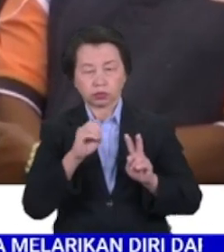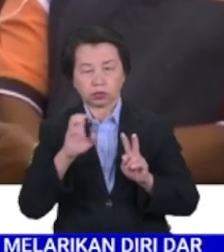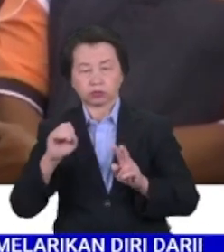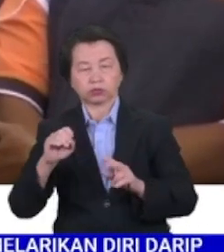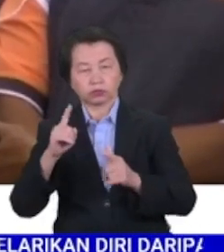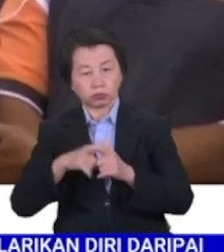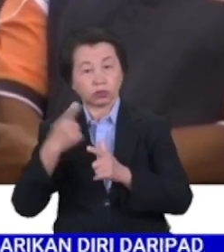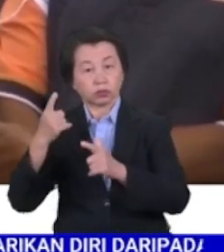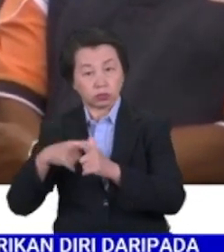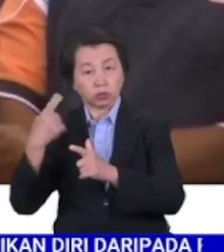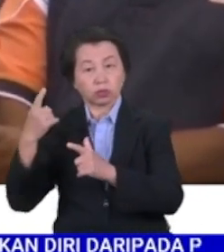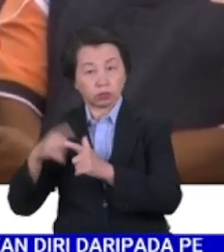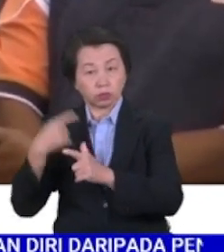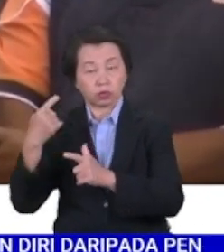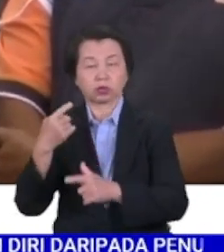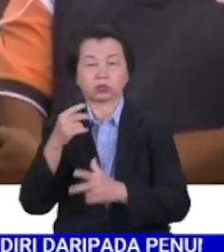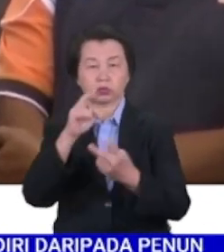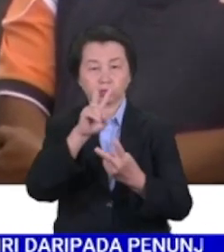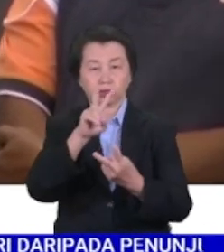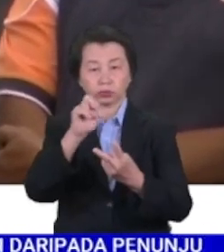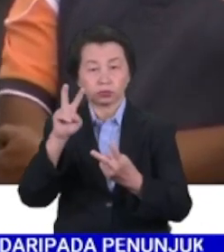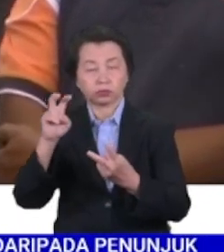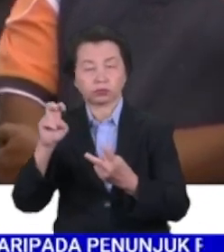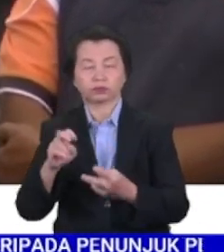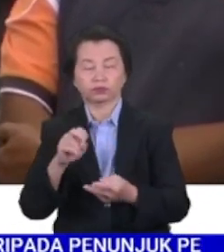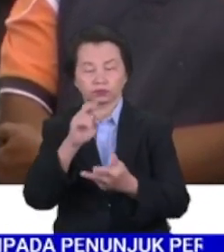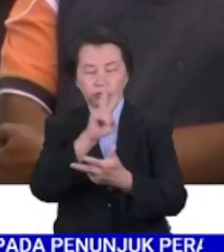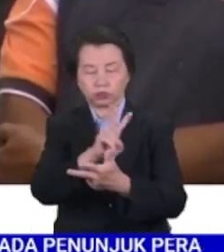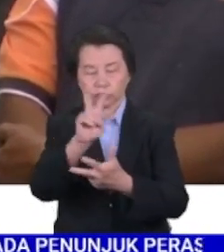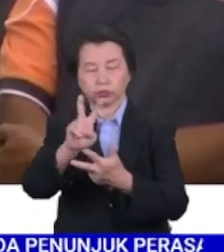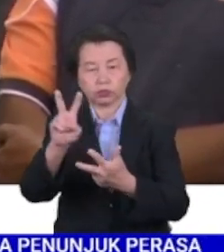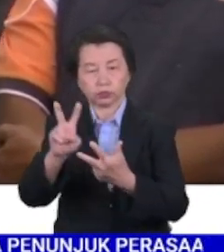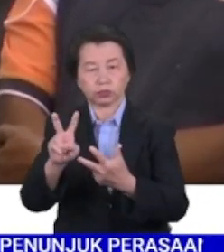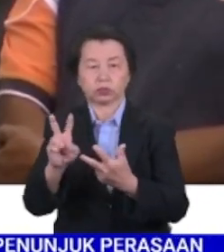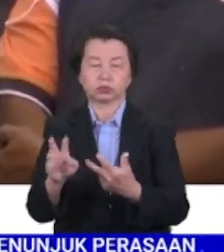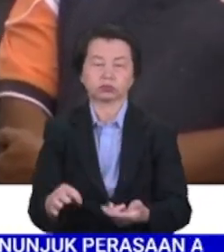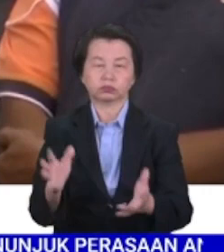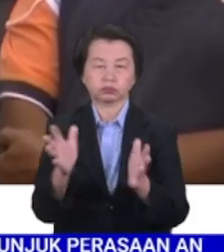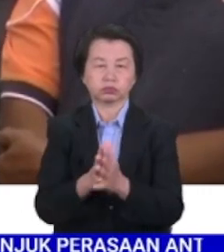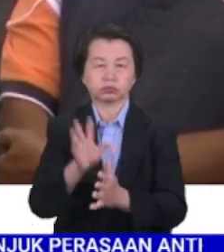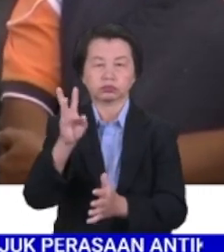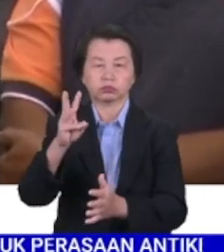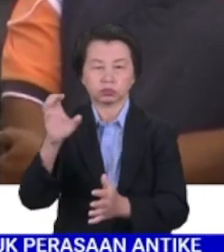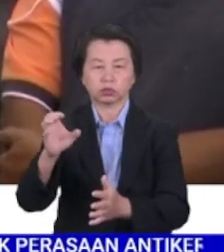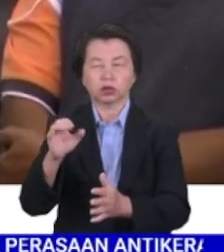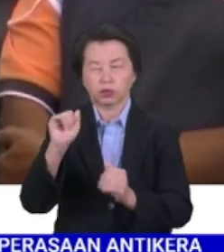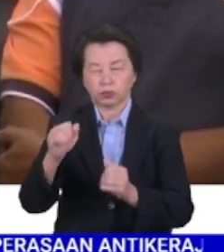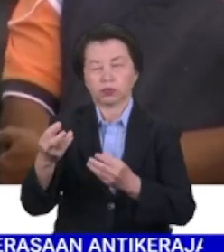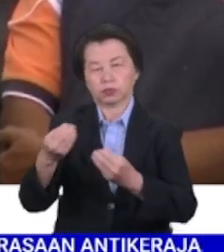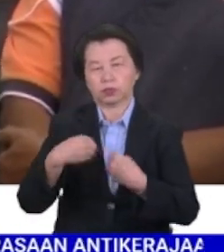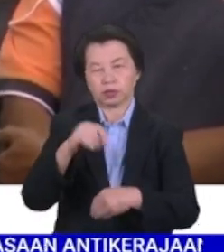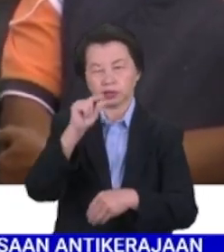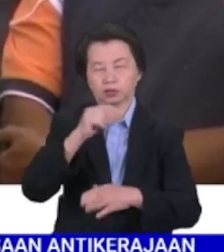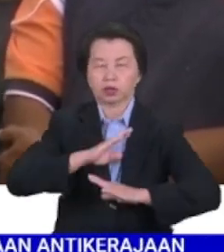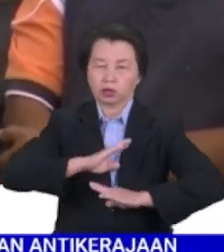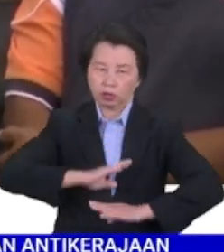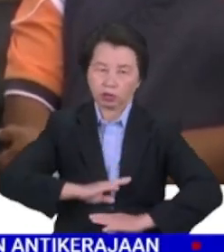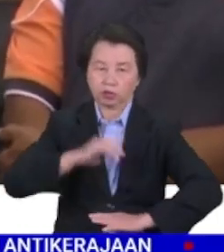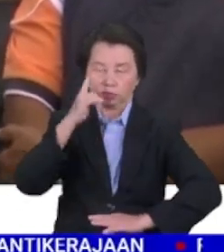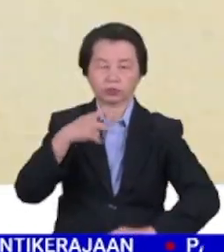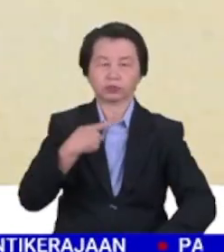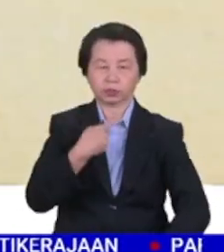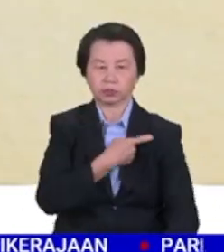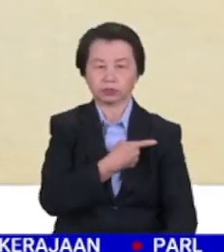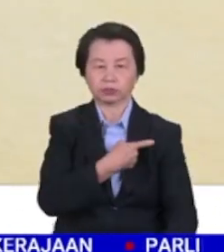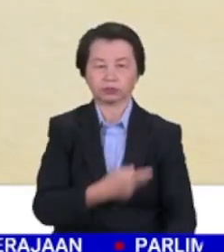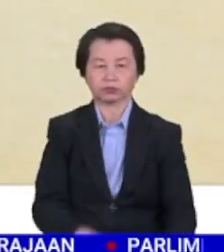lah dan yang tu memang cukup-cukup memberi sedikit kelegaan pada para pesawah